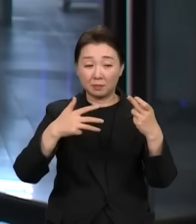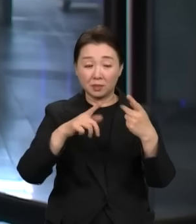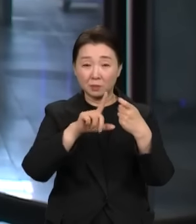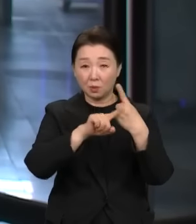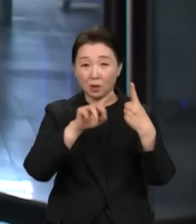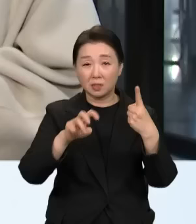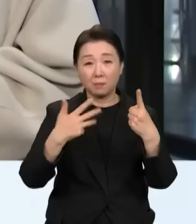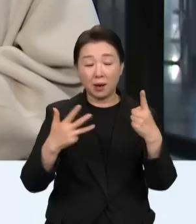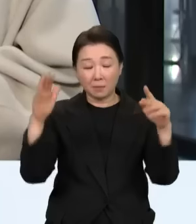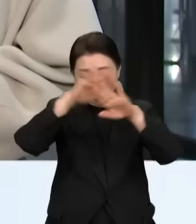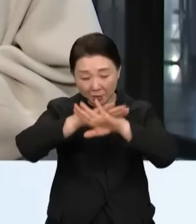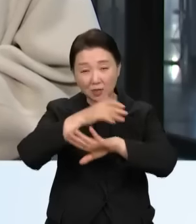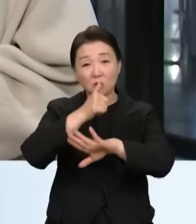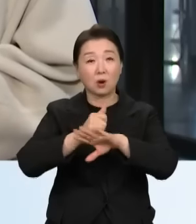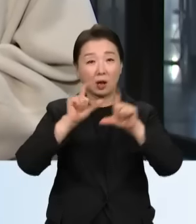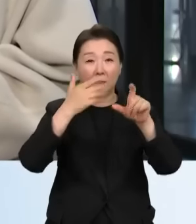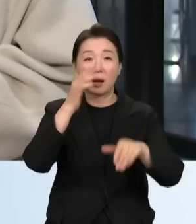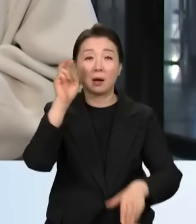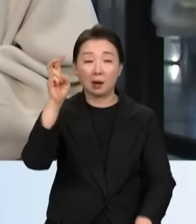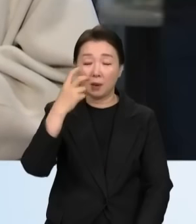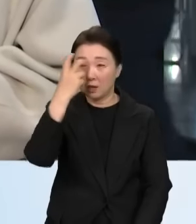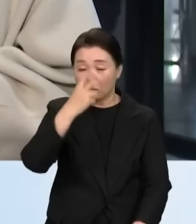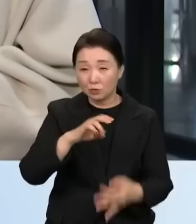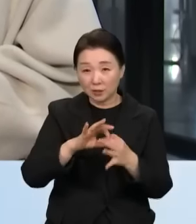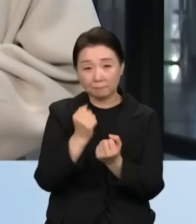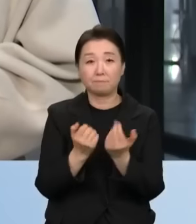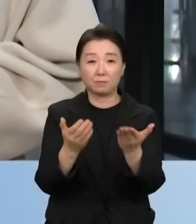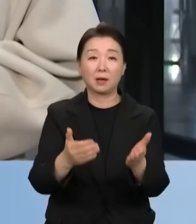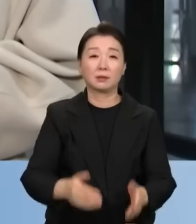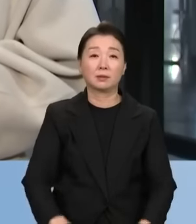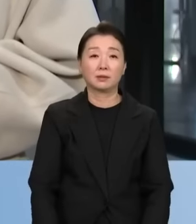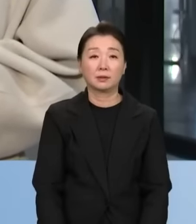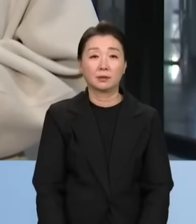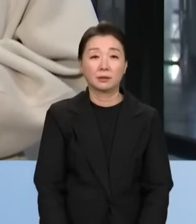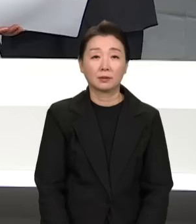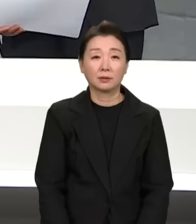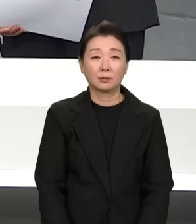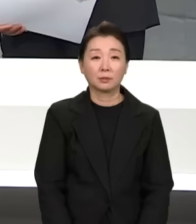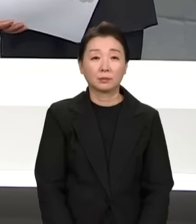보입니다. 네, 알겠습니다. 검찰 수사 상황 이자연 기자가 전해드렸습니다.